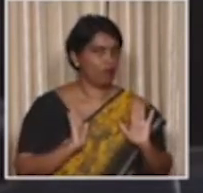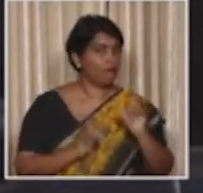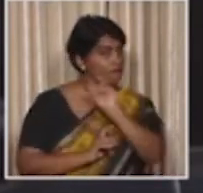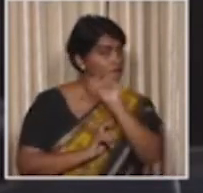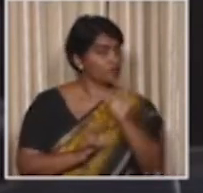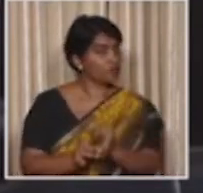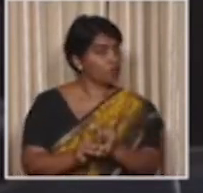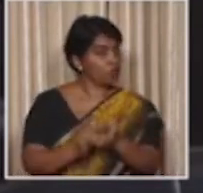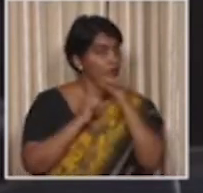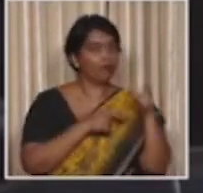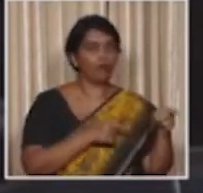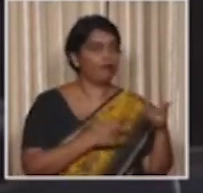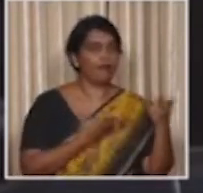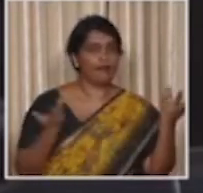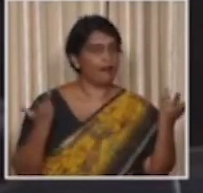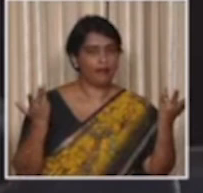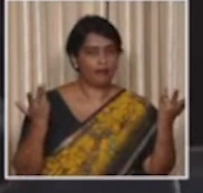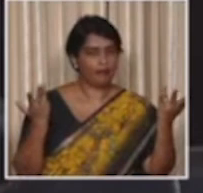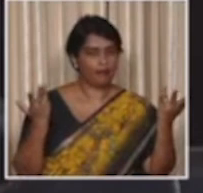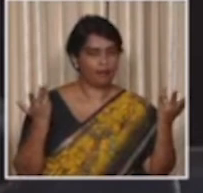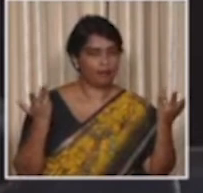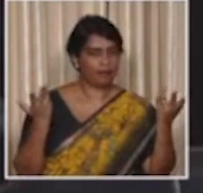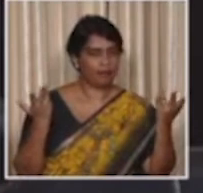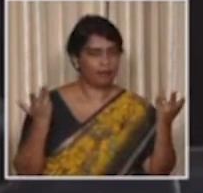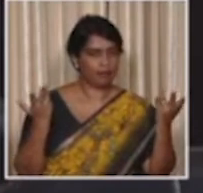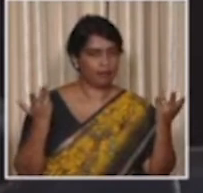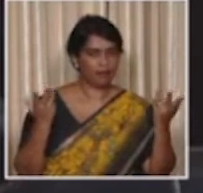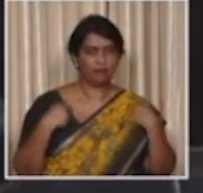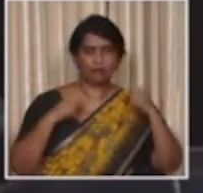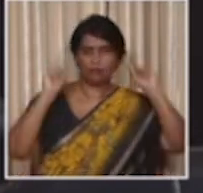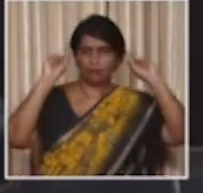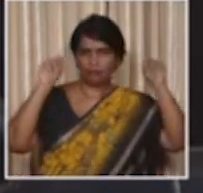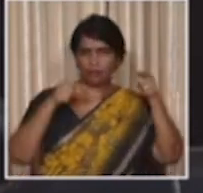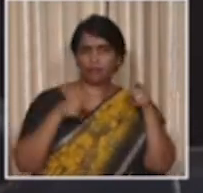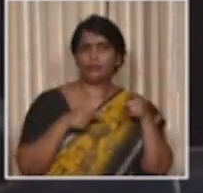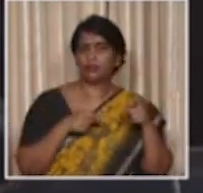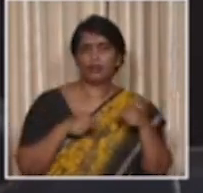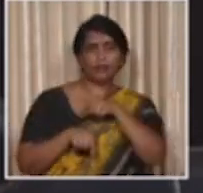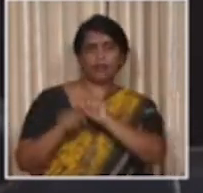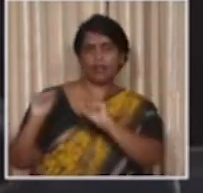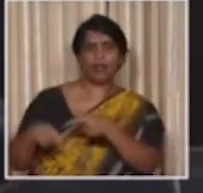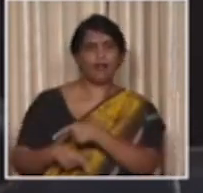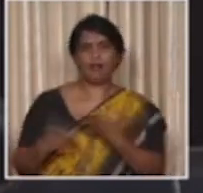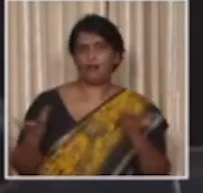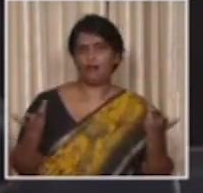ඒ ආකාරයෙන්ම මෙතන නැහැ. මේ within brackets එකක් දාලා තියෙනවා. එහෙම එකක් මේකේ